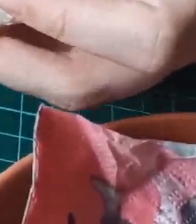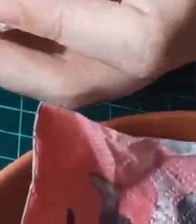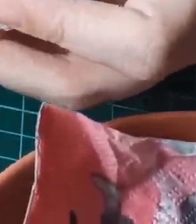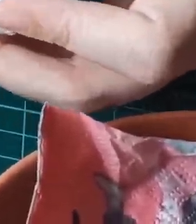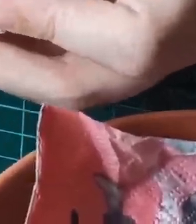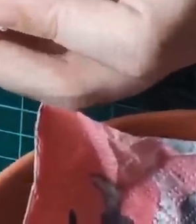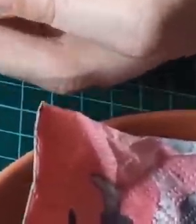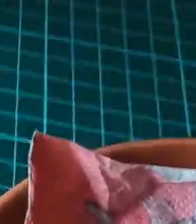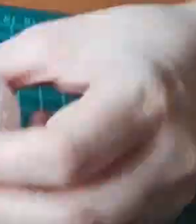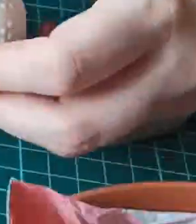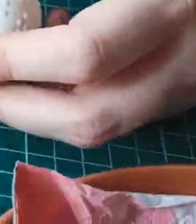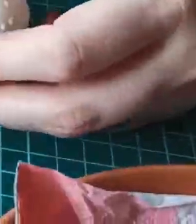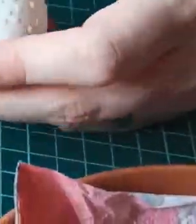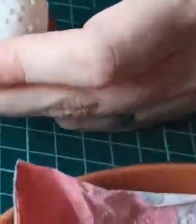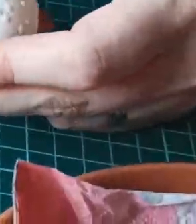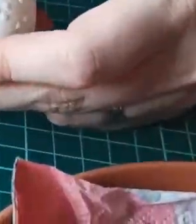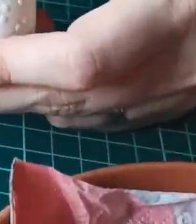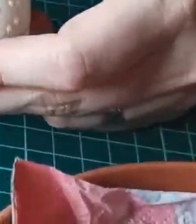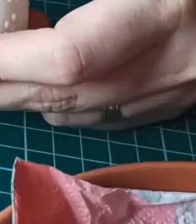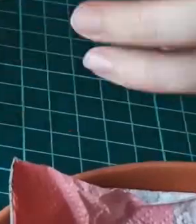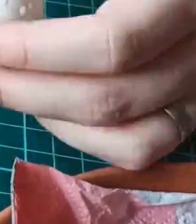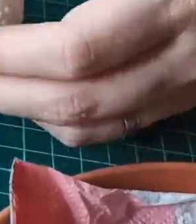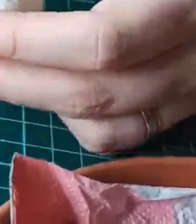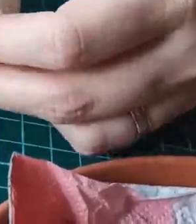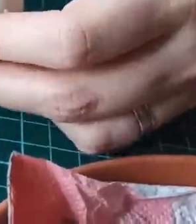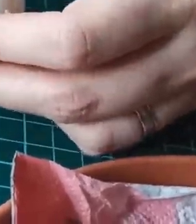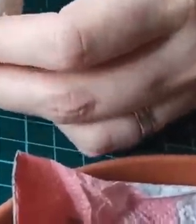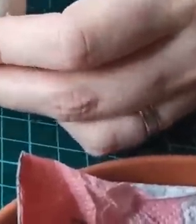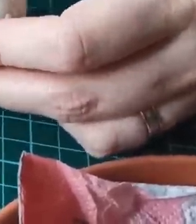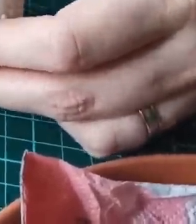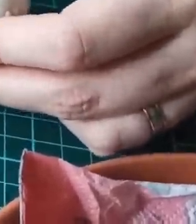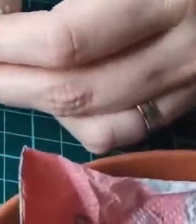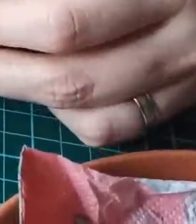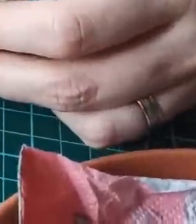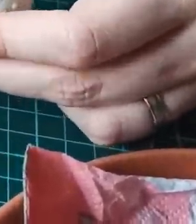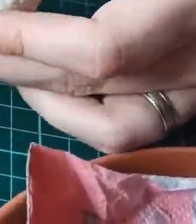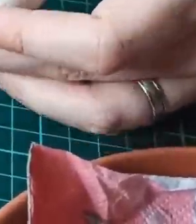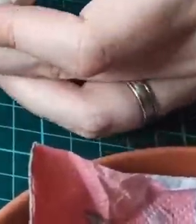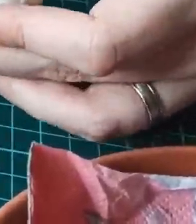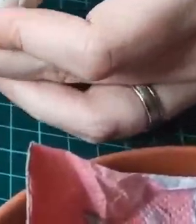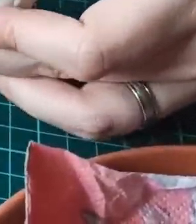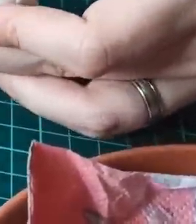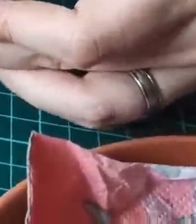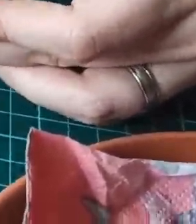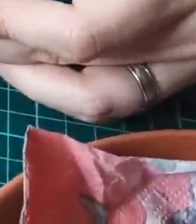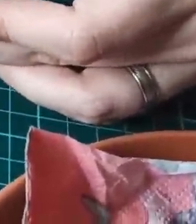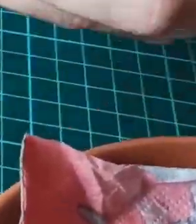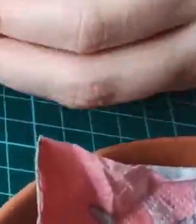Thank you.